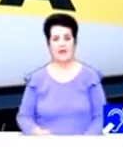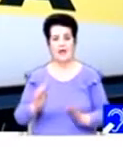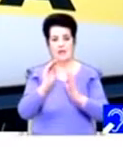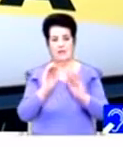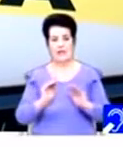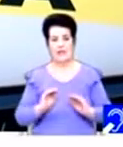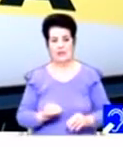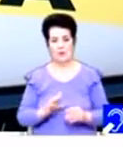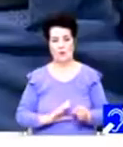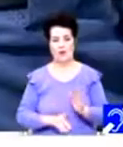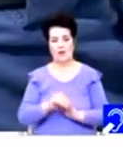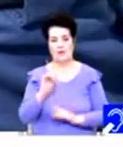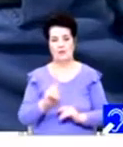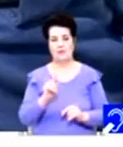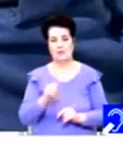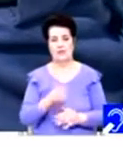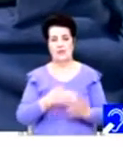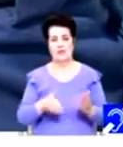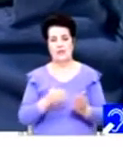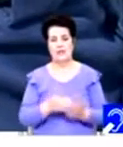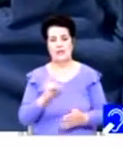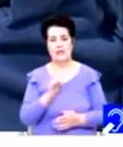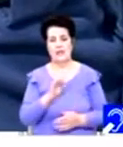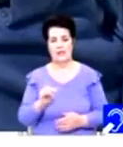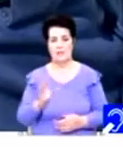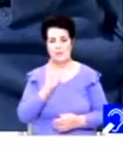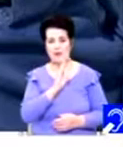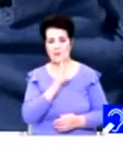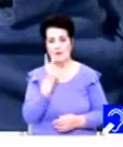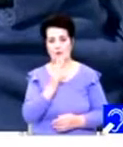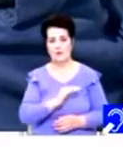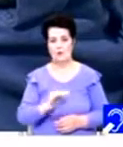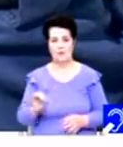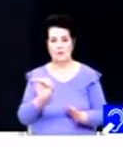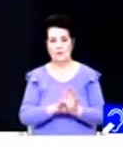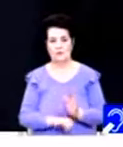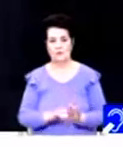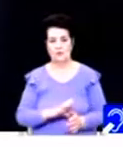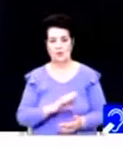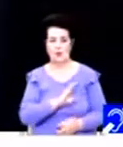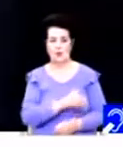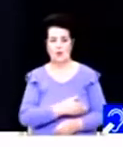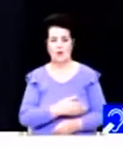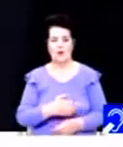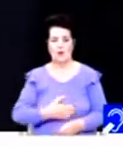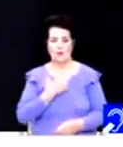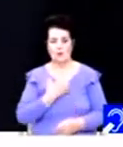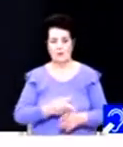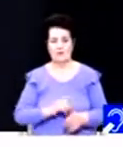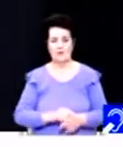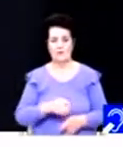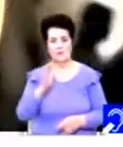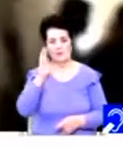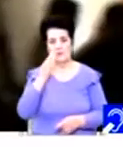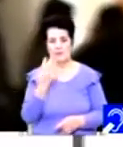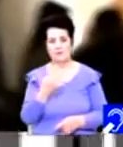Anchetatorii au făcut un pas important în elucidarea crimei în care o femeie, mama a doi copii, a fost ucisă cu cruzime. Suspectul omorului are 40 de